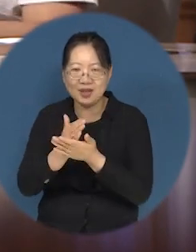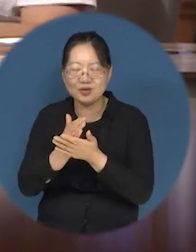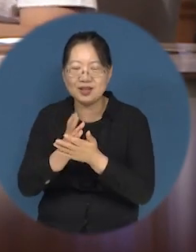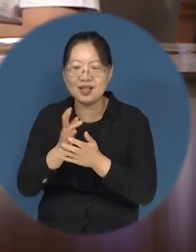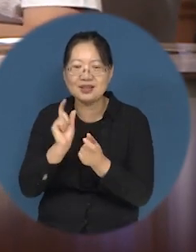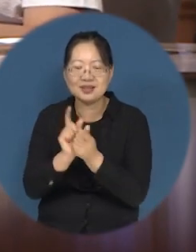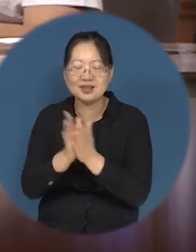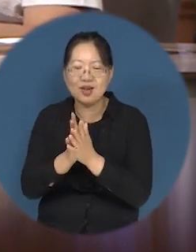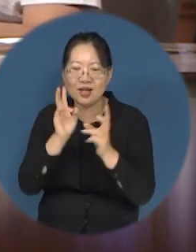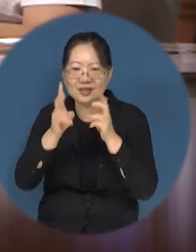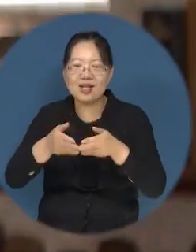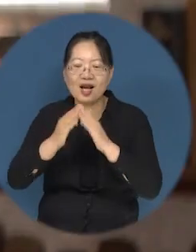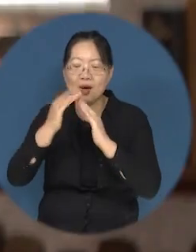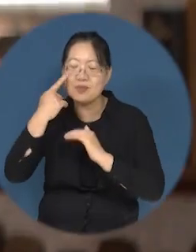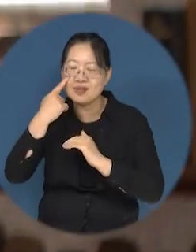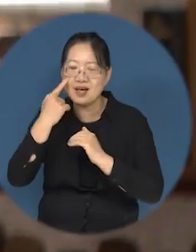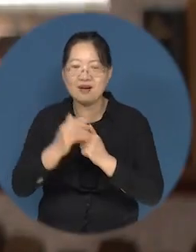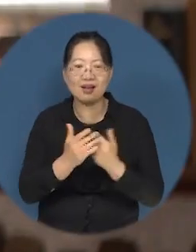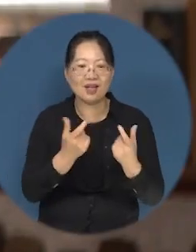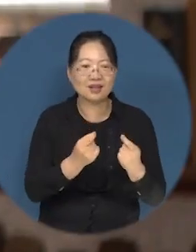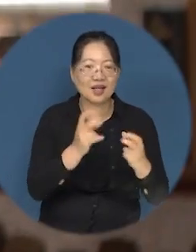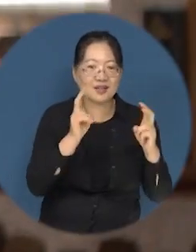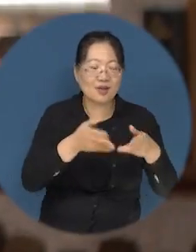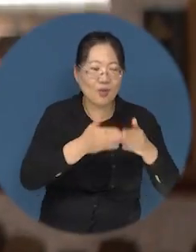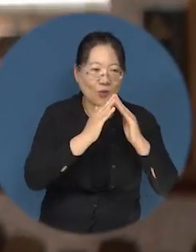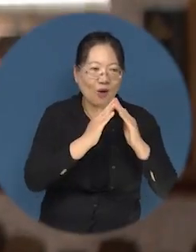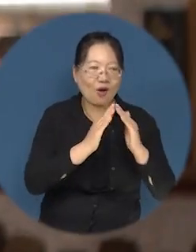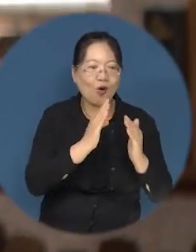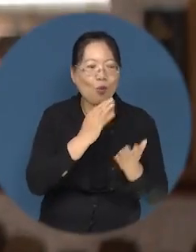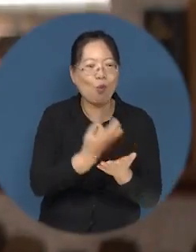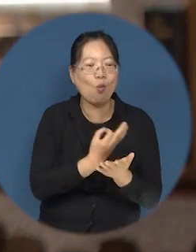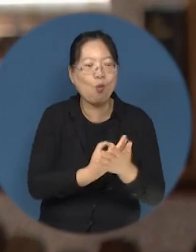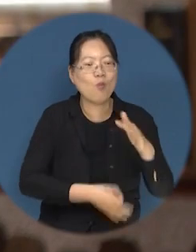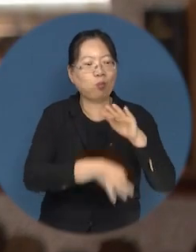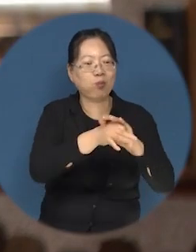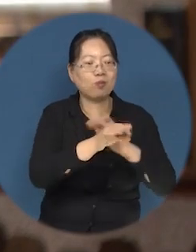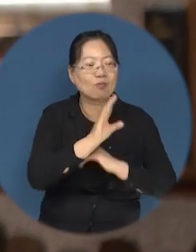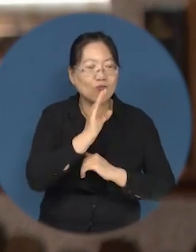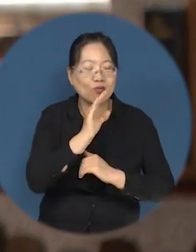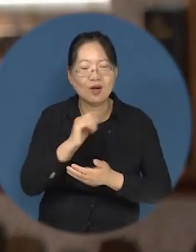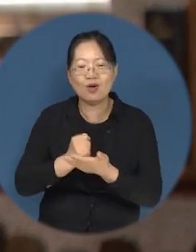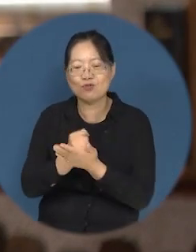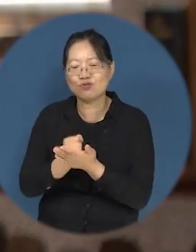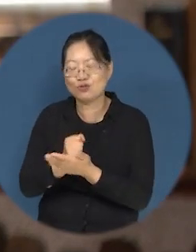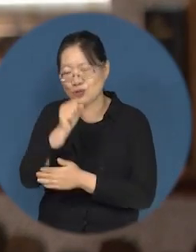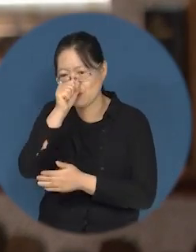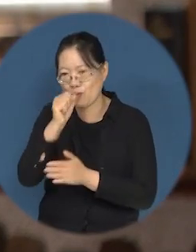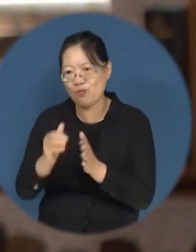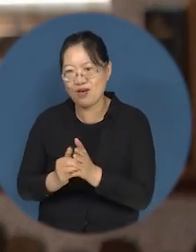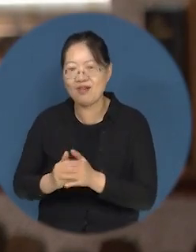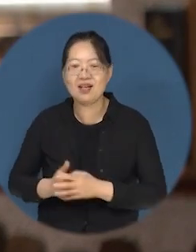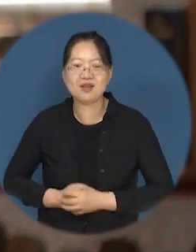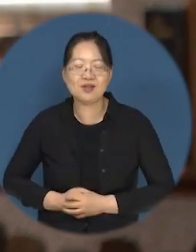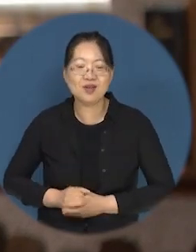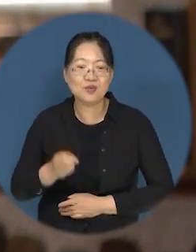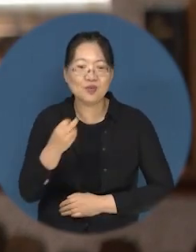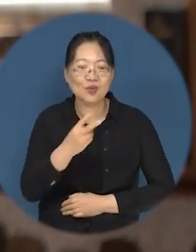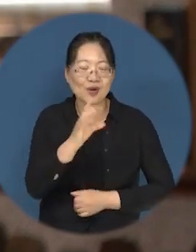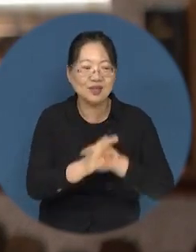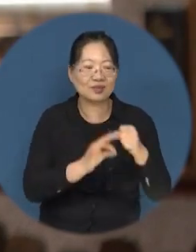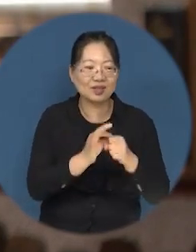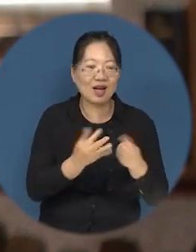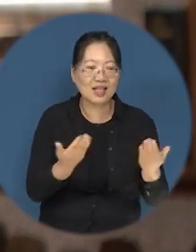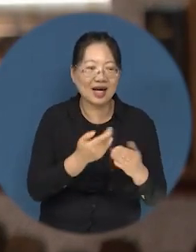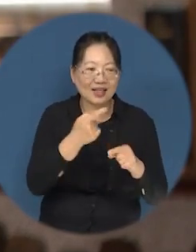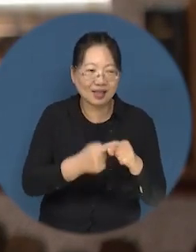한번 해보자라고 예. 생각을 했었습니다. 그런데 예. 그렇게 창업하신 게 아주 대박을 친 거 아닙니까? 예, 운이 좋았죠. 그렇죠. 예, 운이 좋았죠. 또 거기서 한 10년